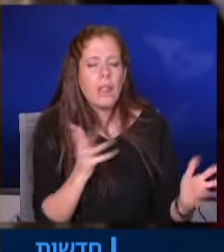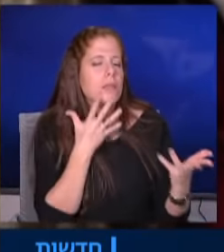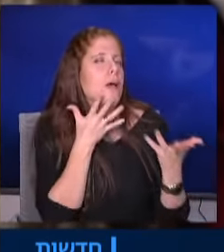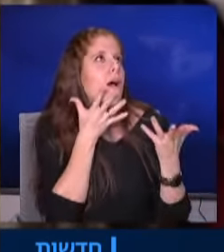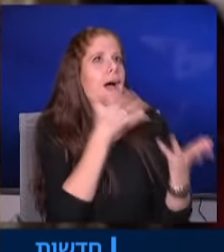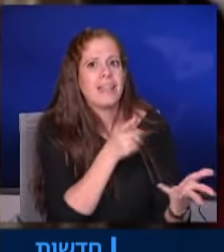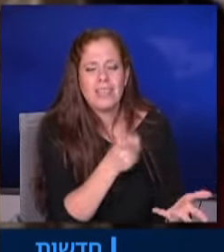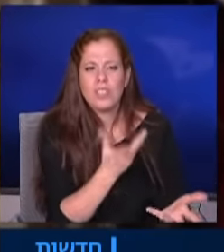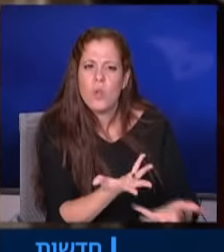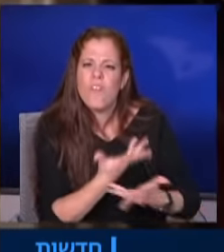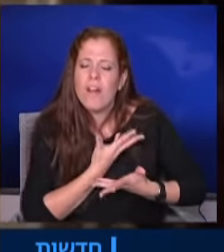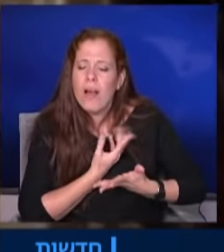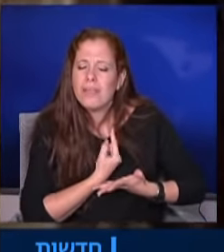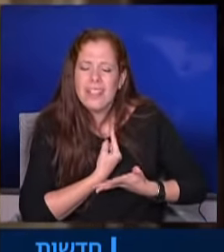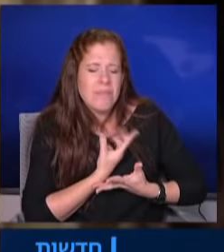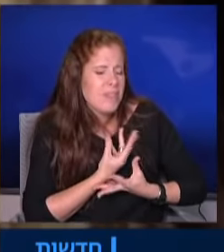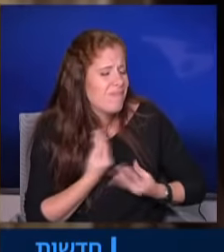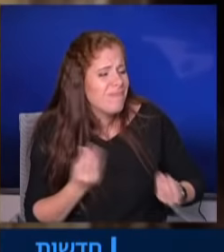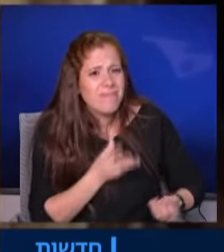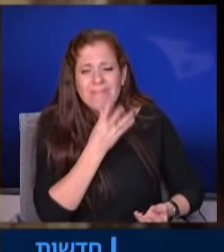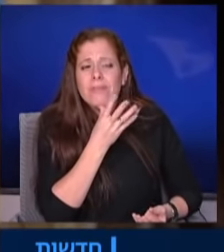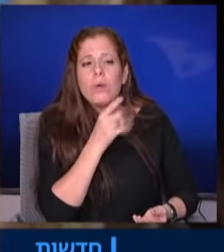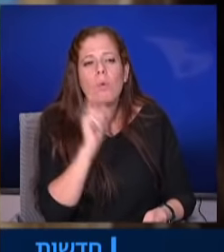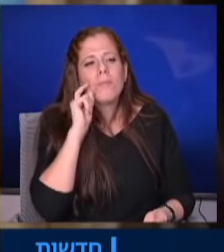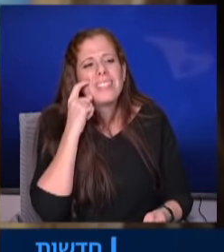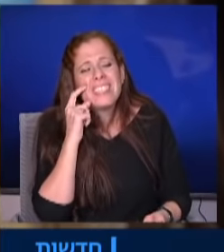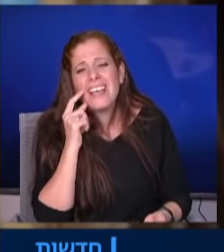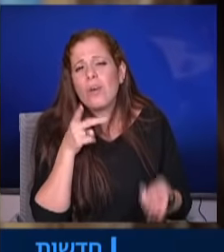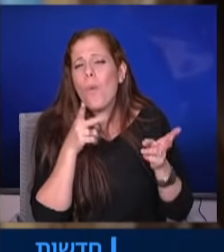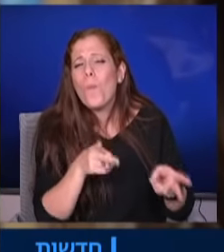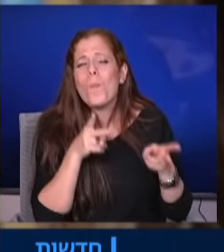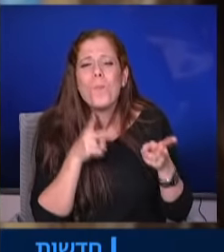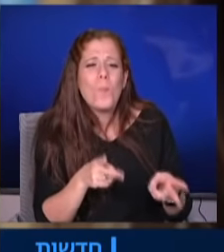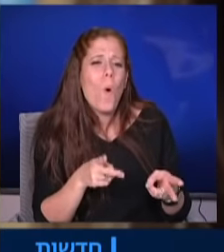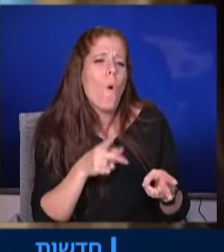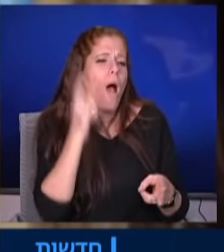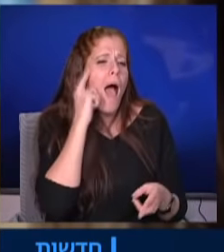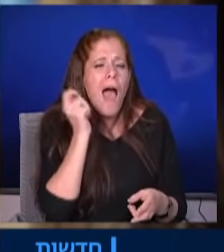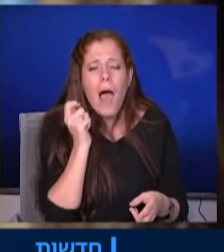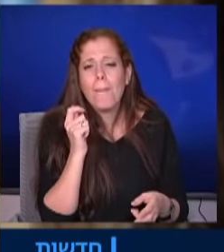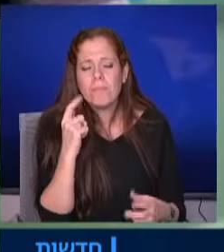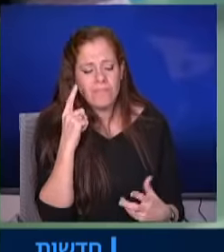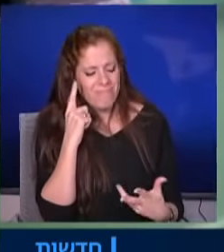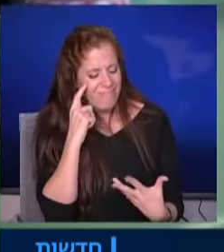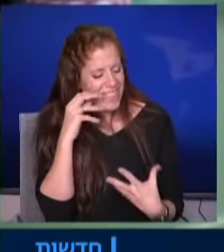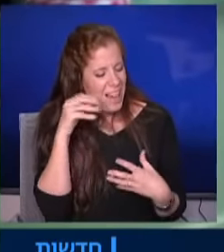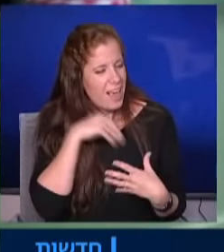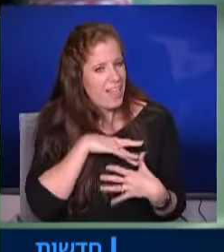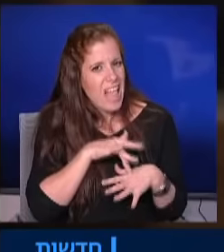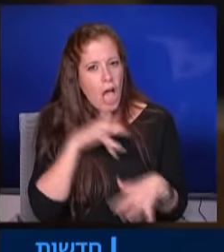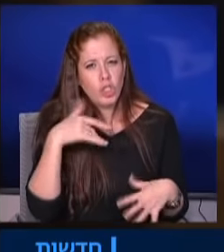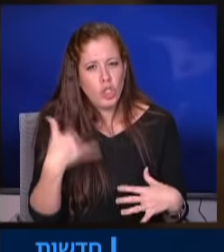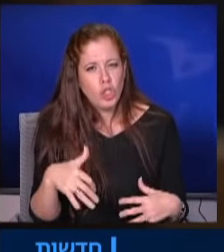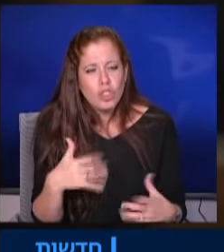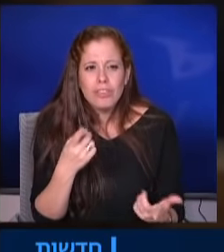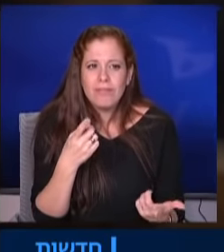לעצמי המון. הוא מצחיק, יש לו הומור שנון, הוא חכם, הוא אינטליגנט, הוא רגיש. אני